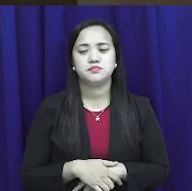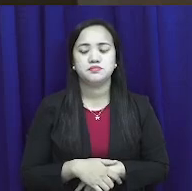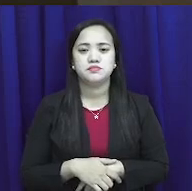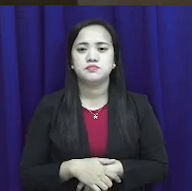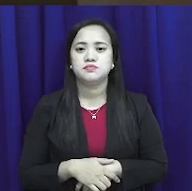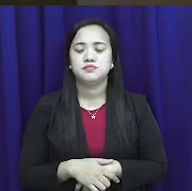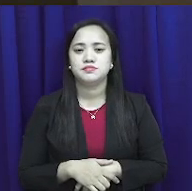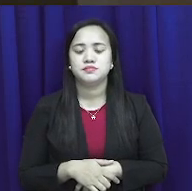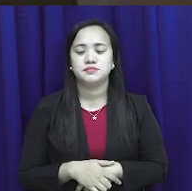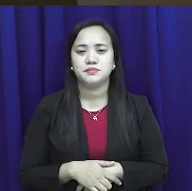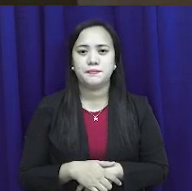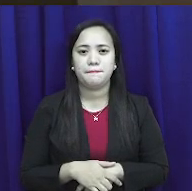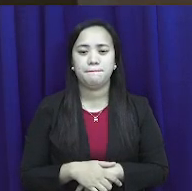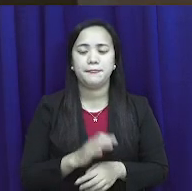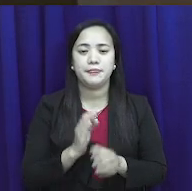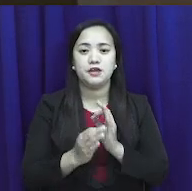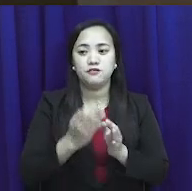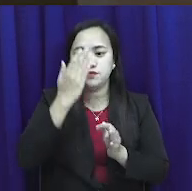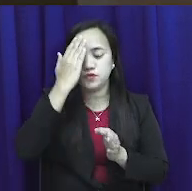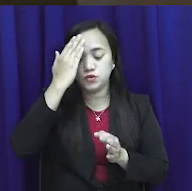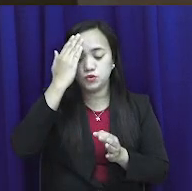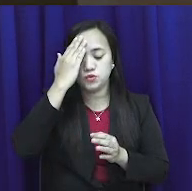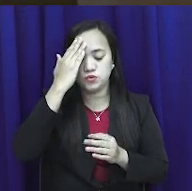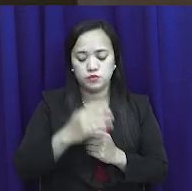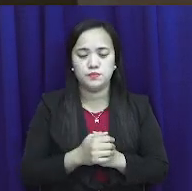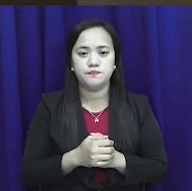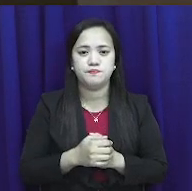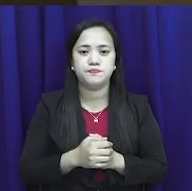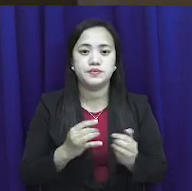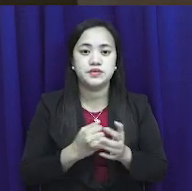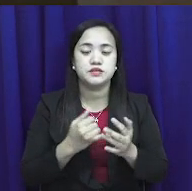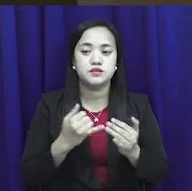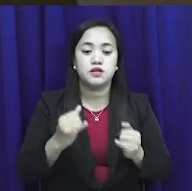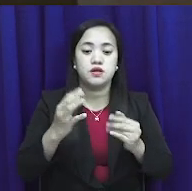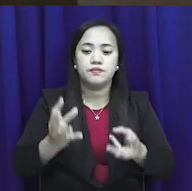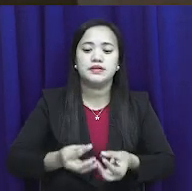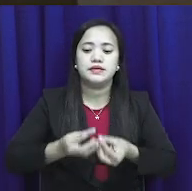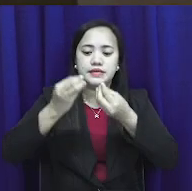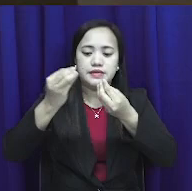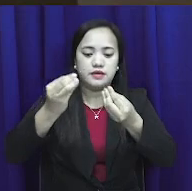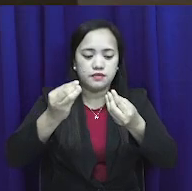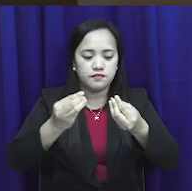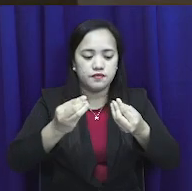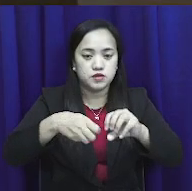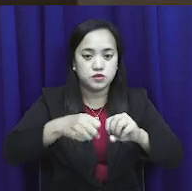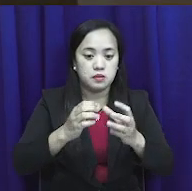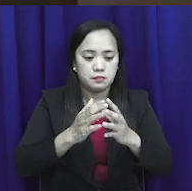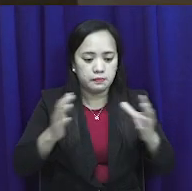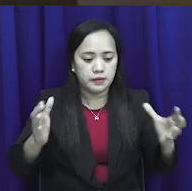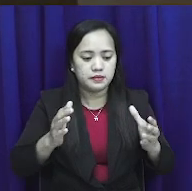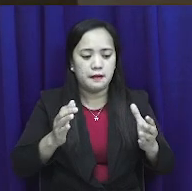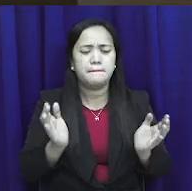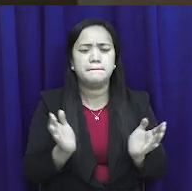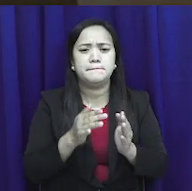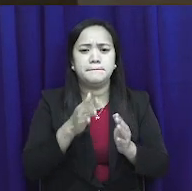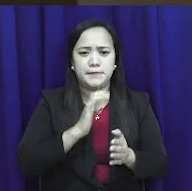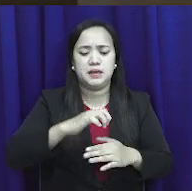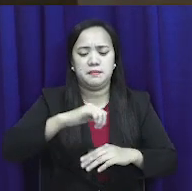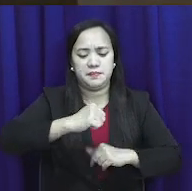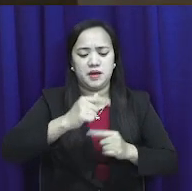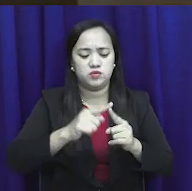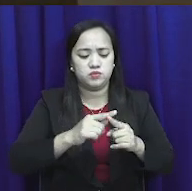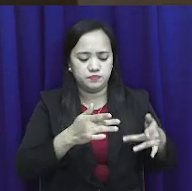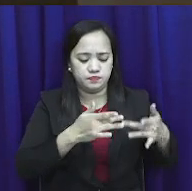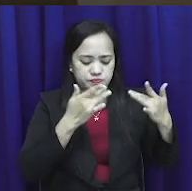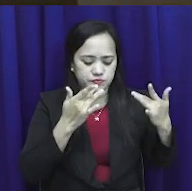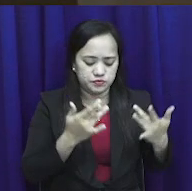ang sinasabi ko you know yan ang yan ang nakakapagpataba ng puso Sabi ko nga inaalala ko nga Ma'am eh eh yan